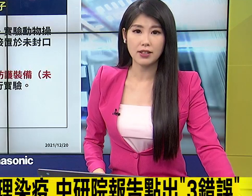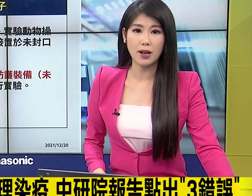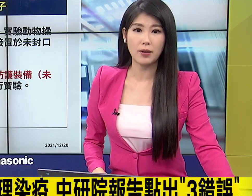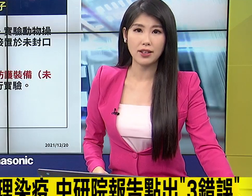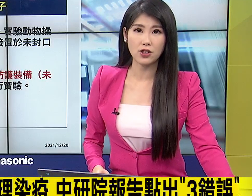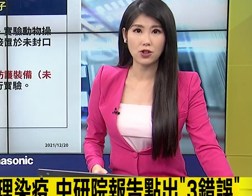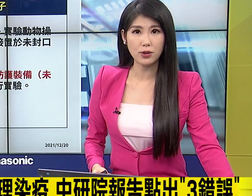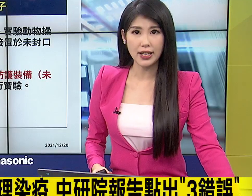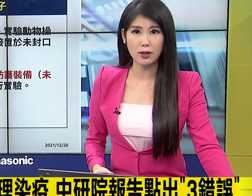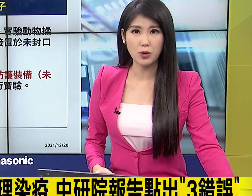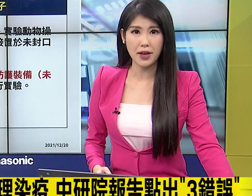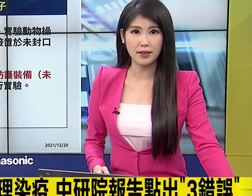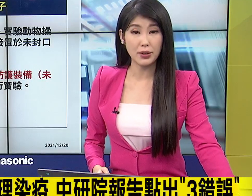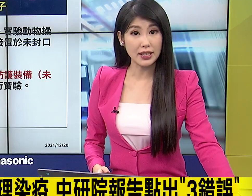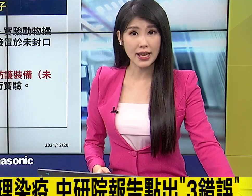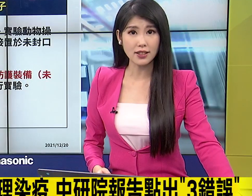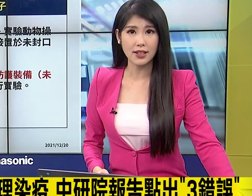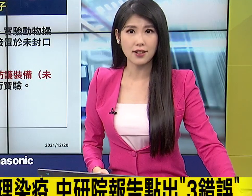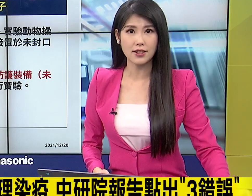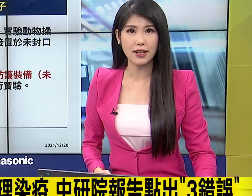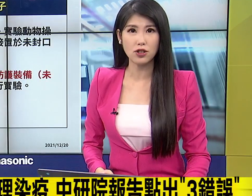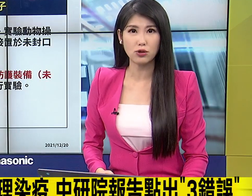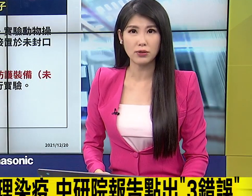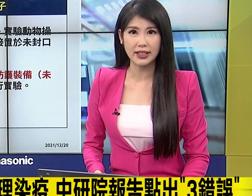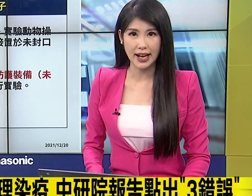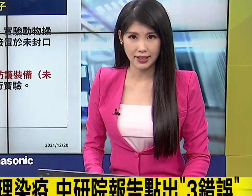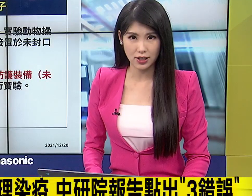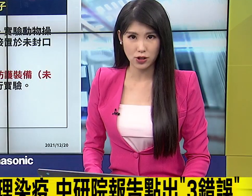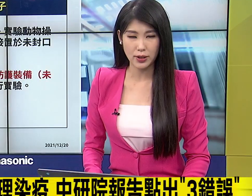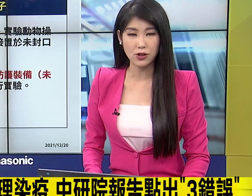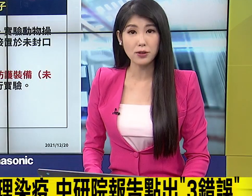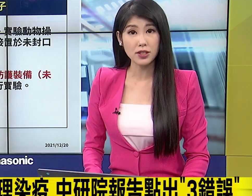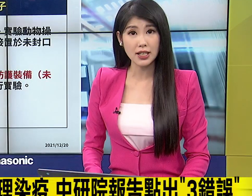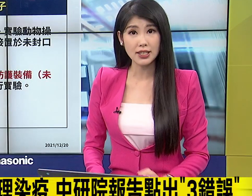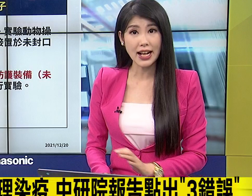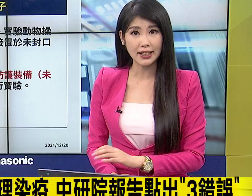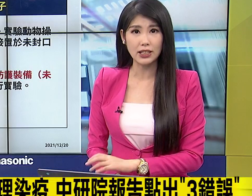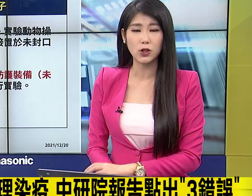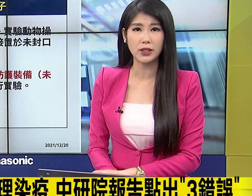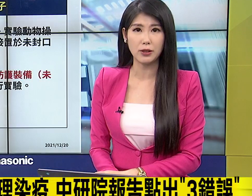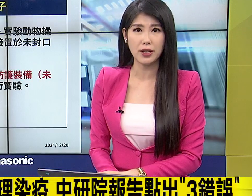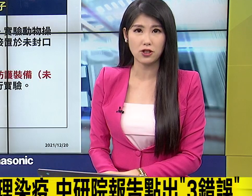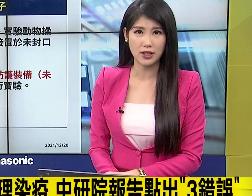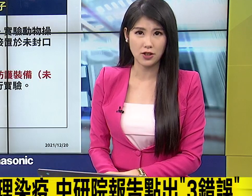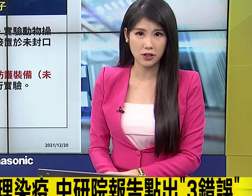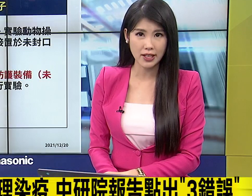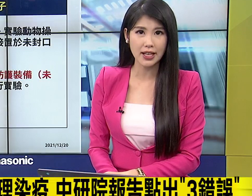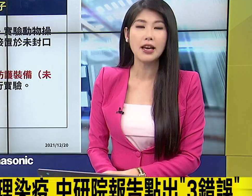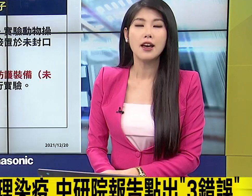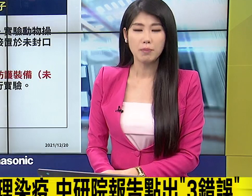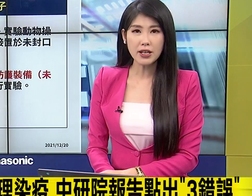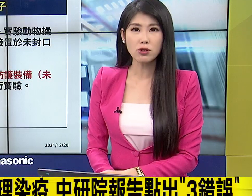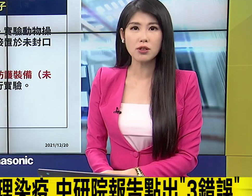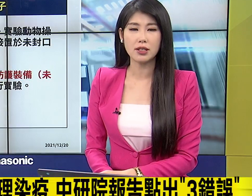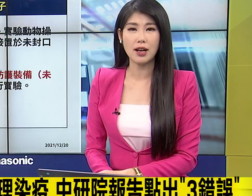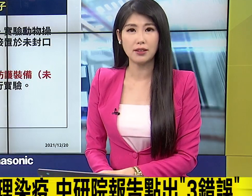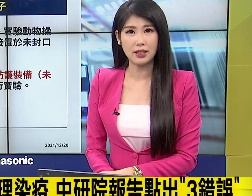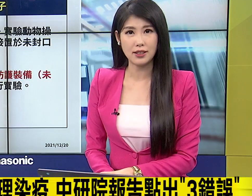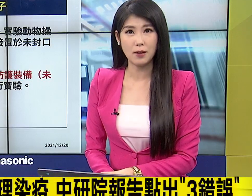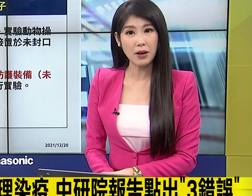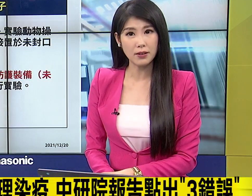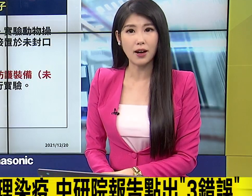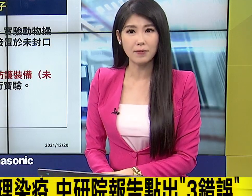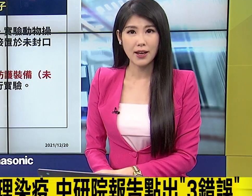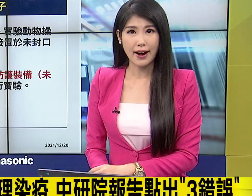疫情哦相关，就是中研院 P3 实验室研究助理染疫指挥中心下令中研院十天之内必须要